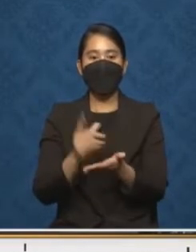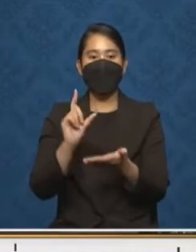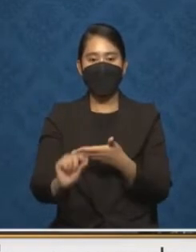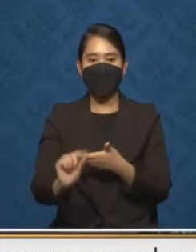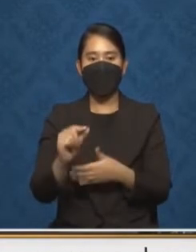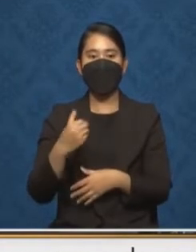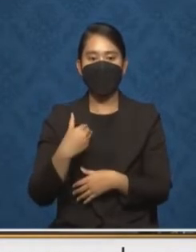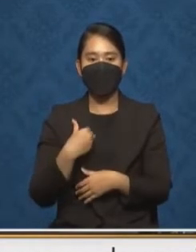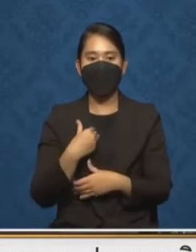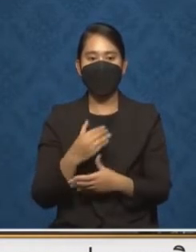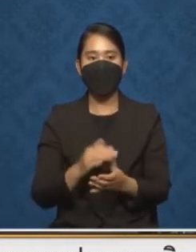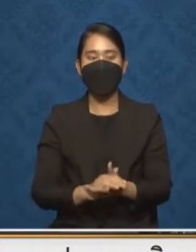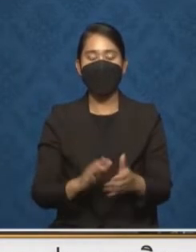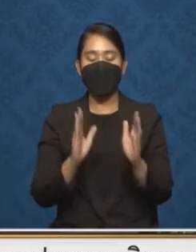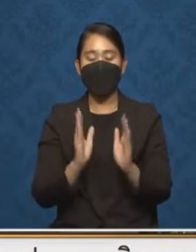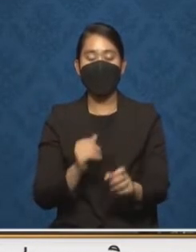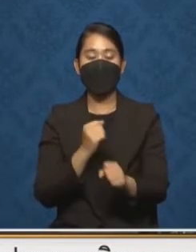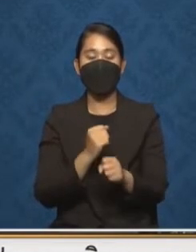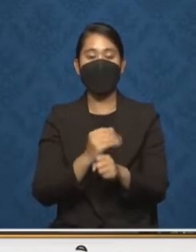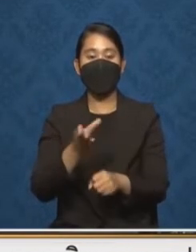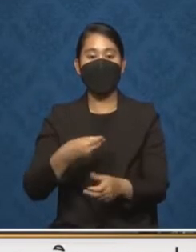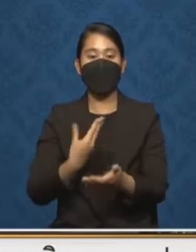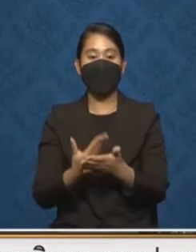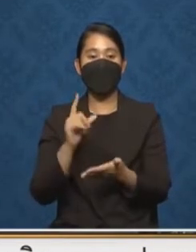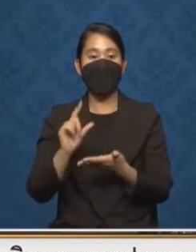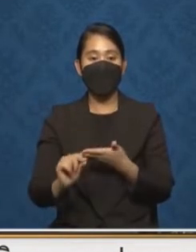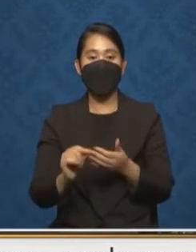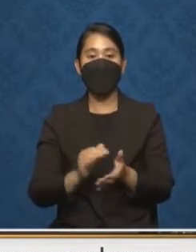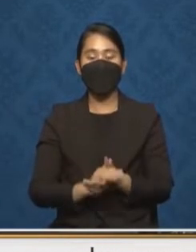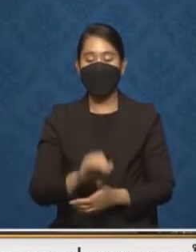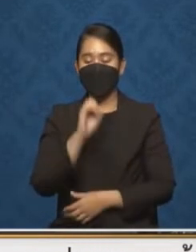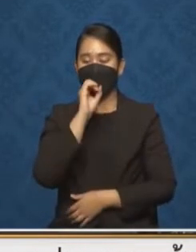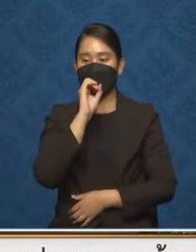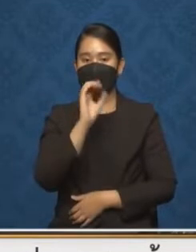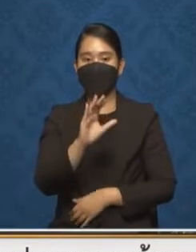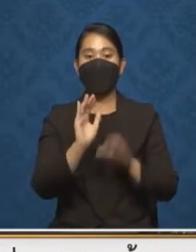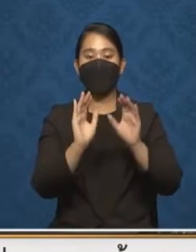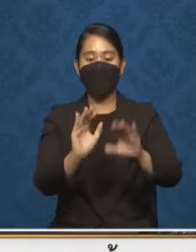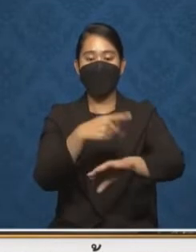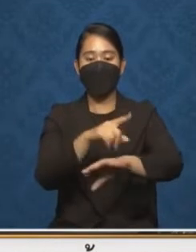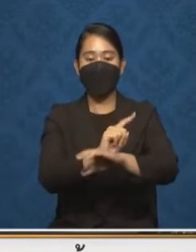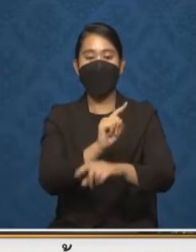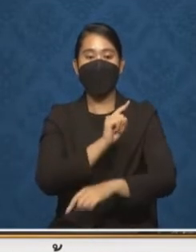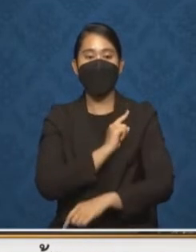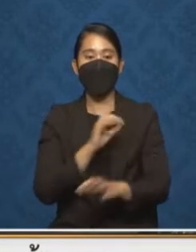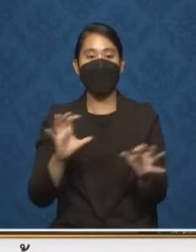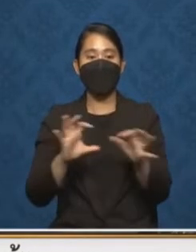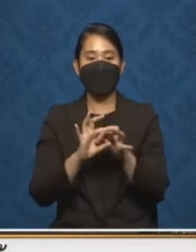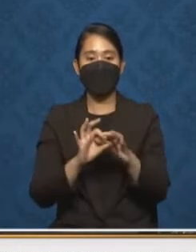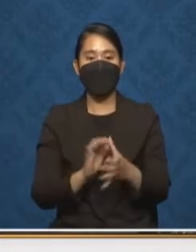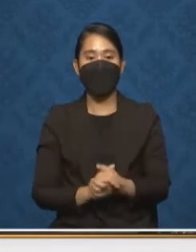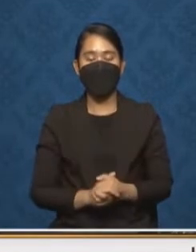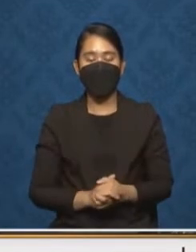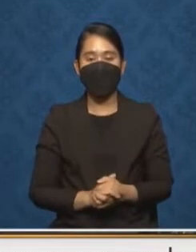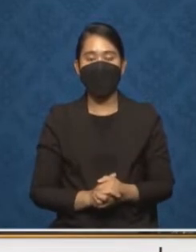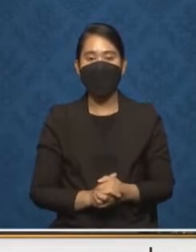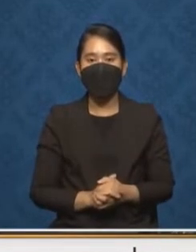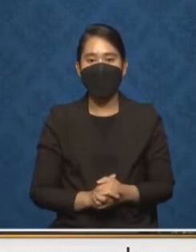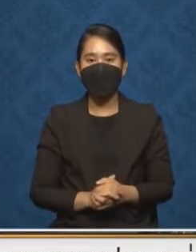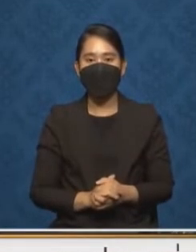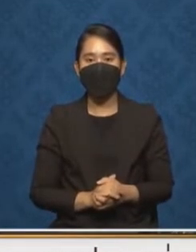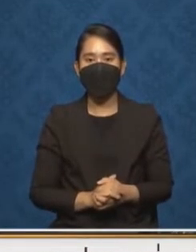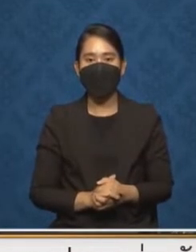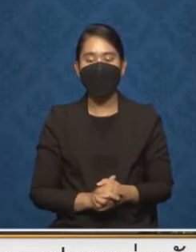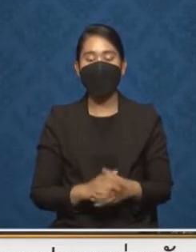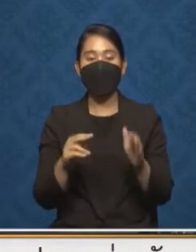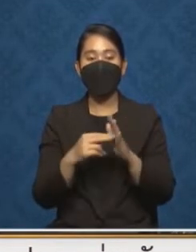จากความเสียหายของเจ้าหน้าที่ถึงอยากเรียนกับเรีนทานประทานผ่านประยผู้เที่วข้องให้ได้